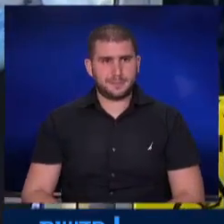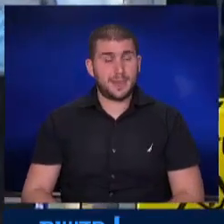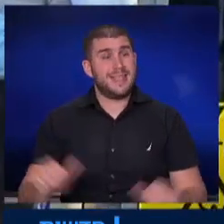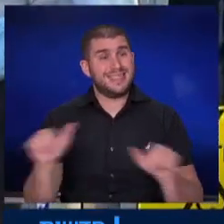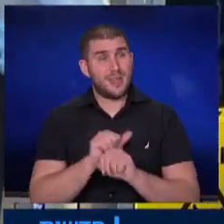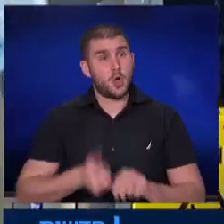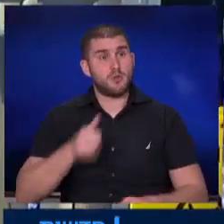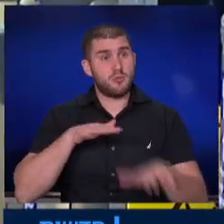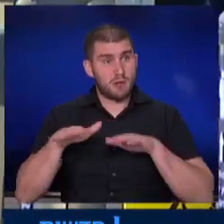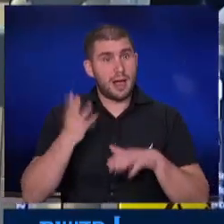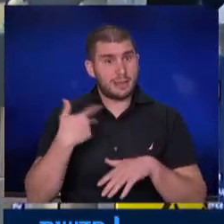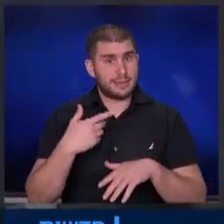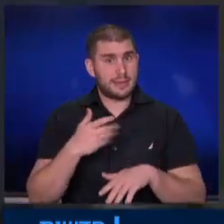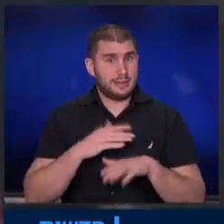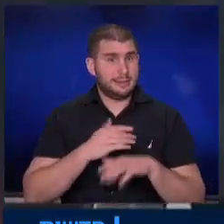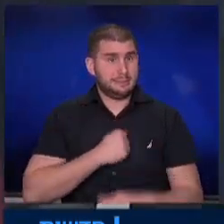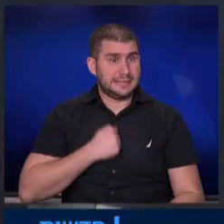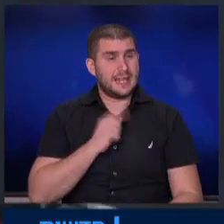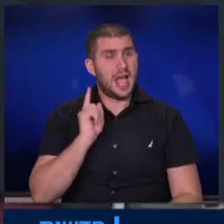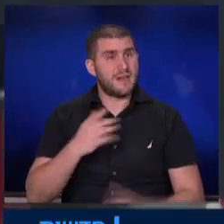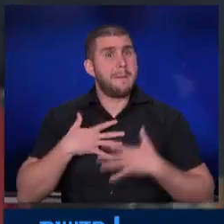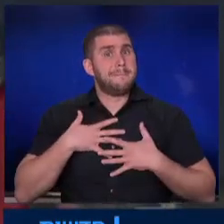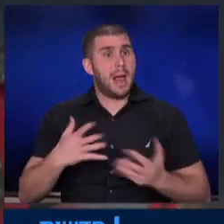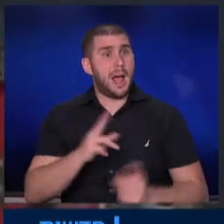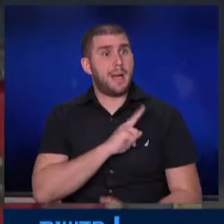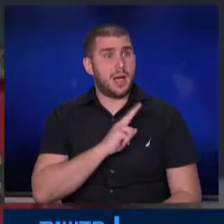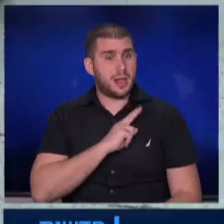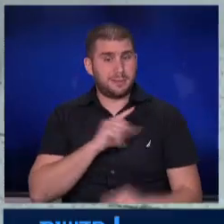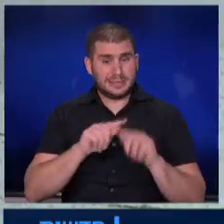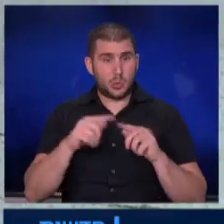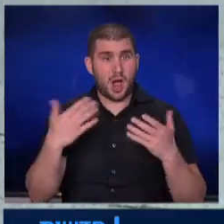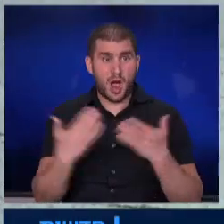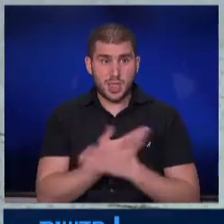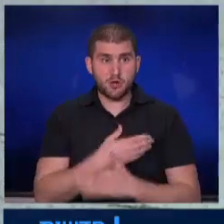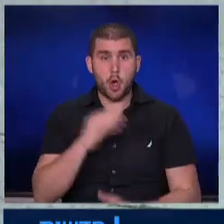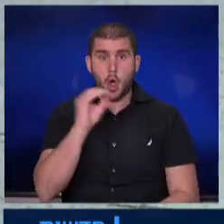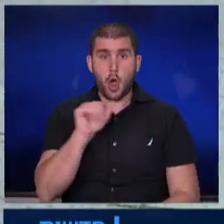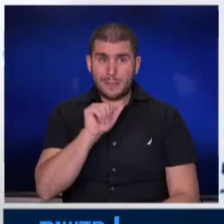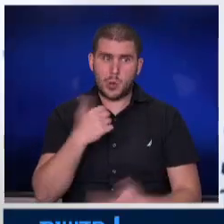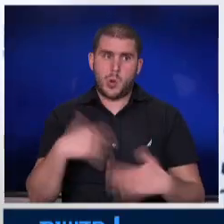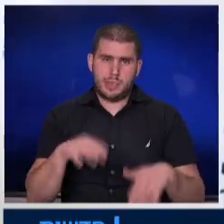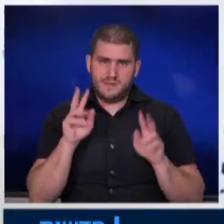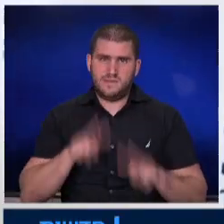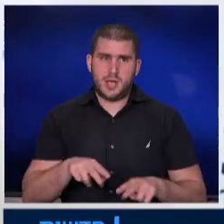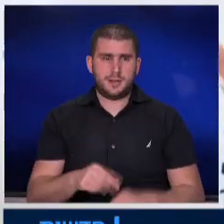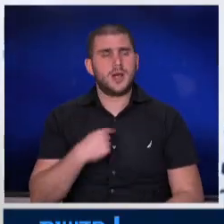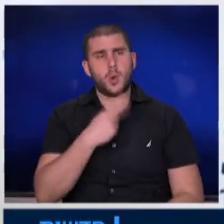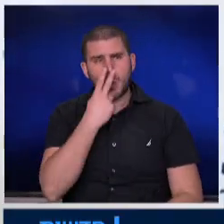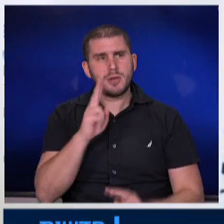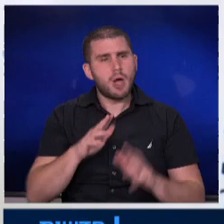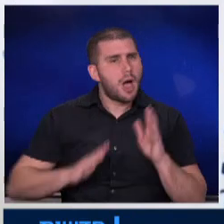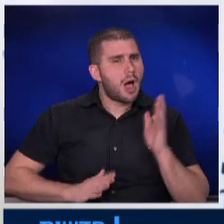הטעות של ראש הממשלה הייתה מצערת, אך הבעלה בבריטניה מהזן החדש אומיקרון בהחלט אמיתית. אנחנו רואים שיש